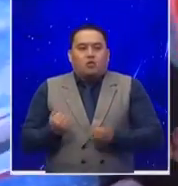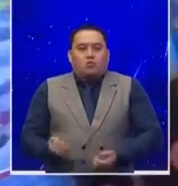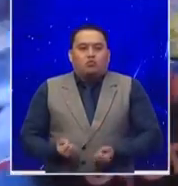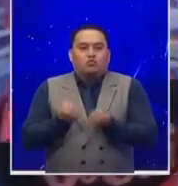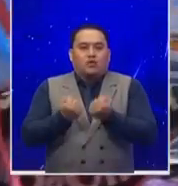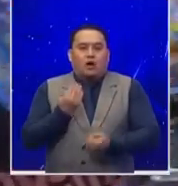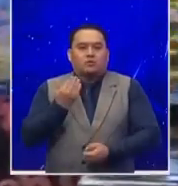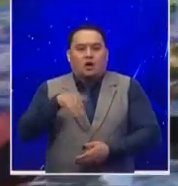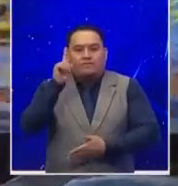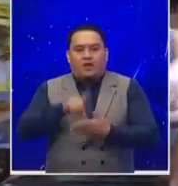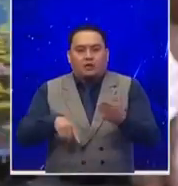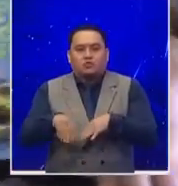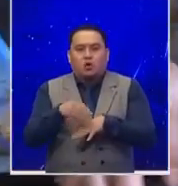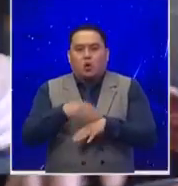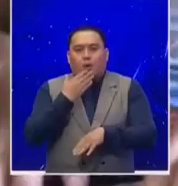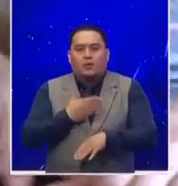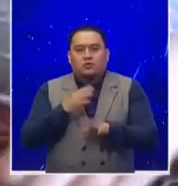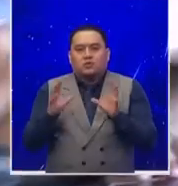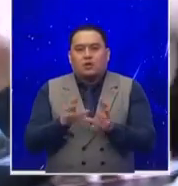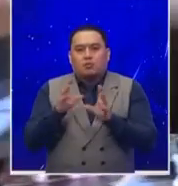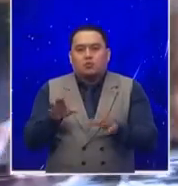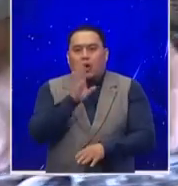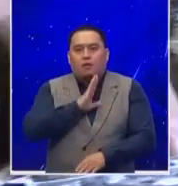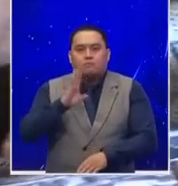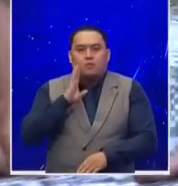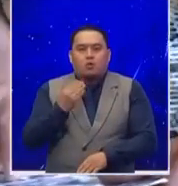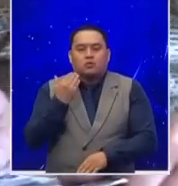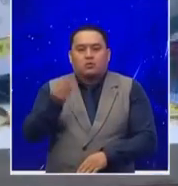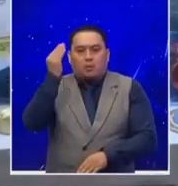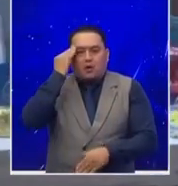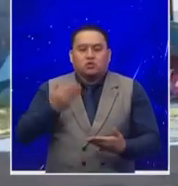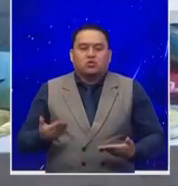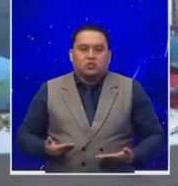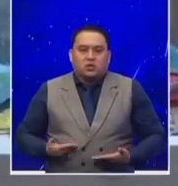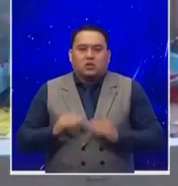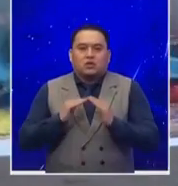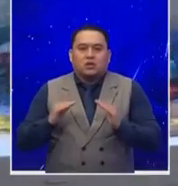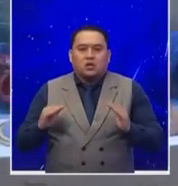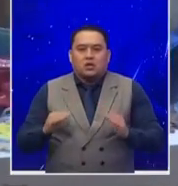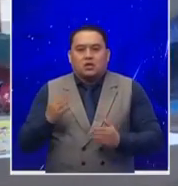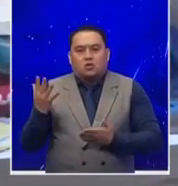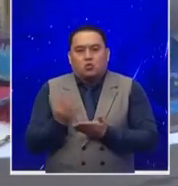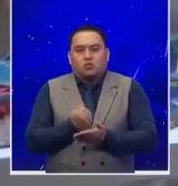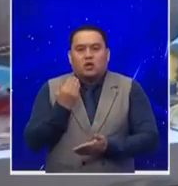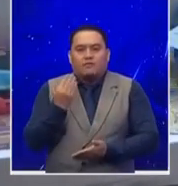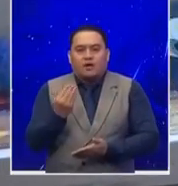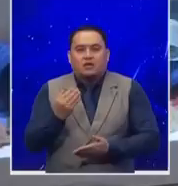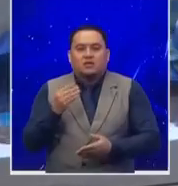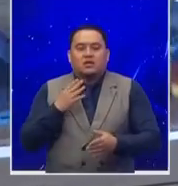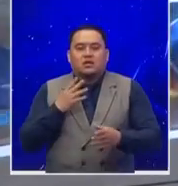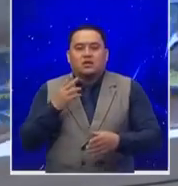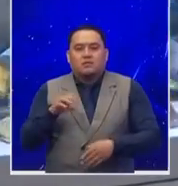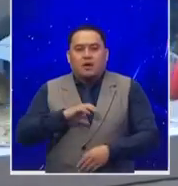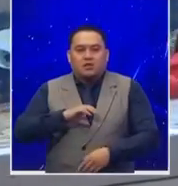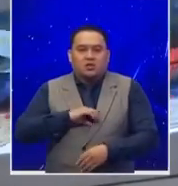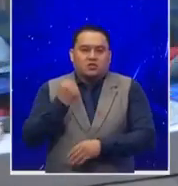уважаемой келин, верной жены, любящей и заботливой матери. Для нее же смыслом жизни являются дети и их успехи. Сыновья радуют родителей